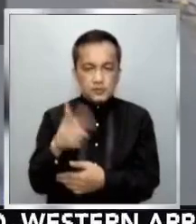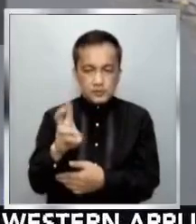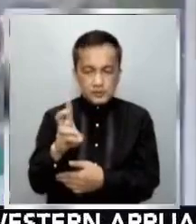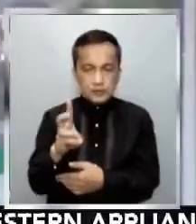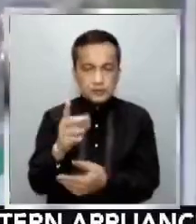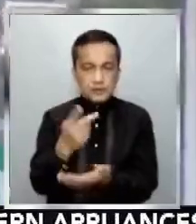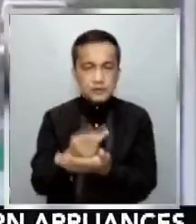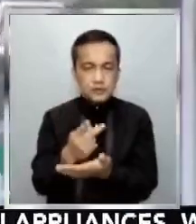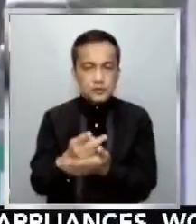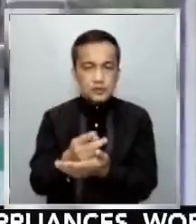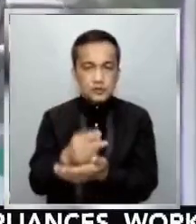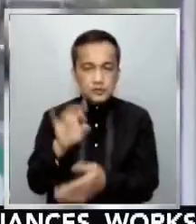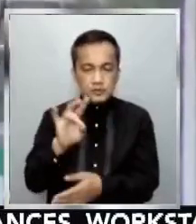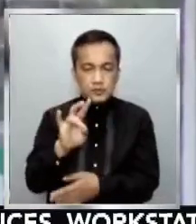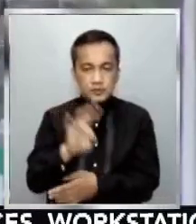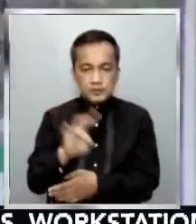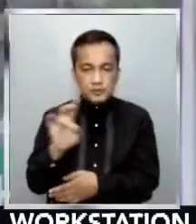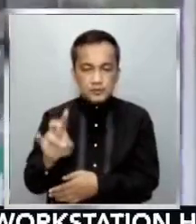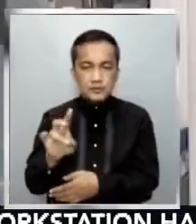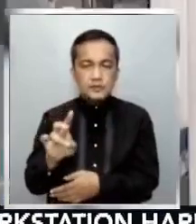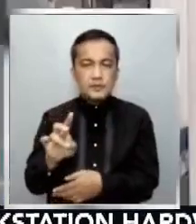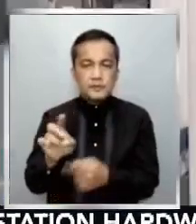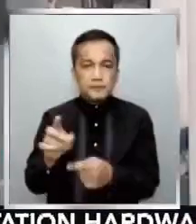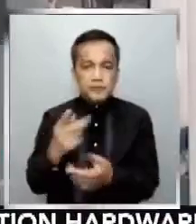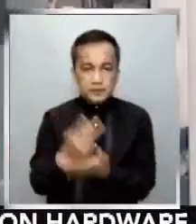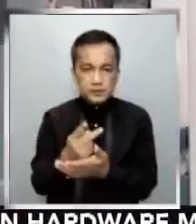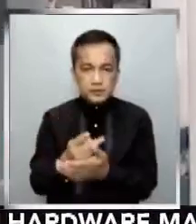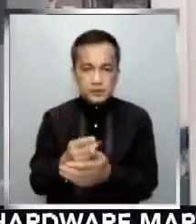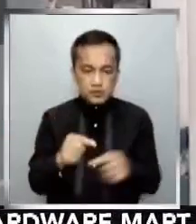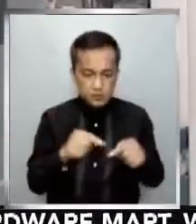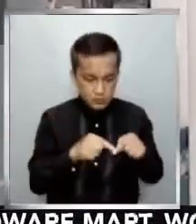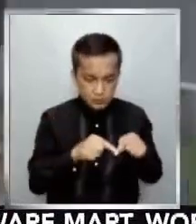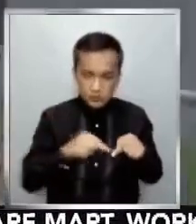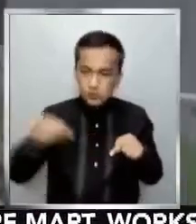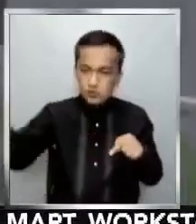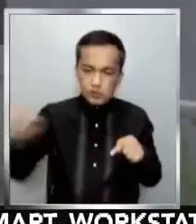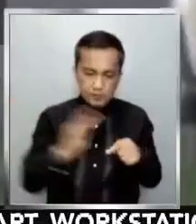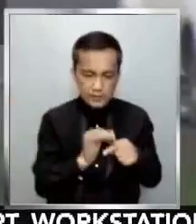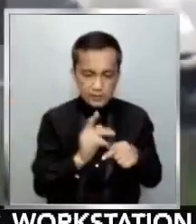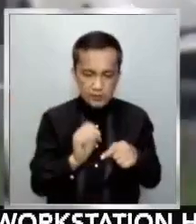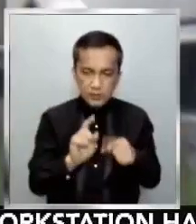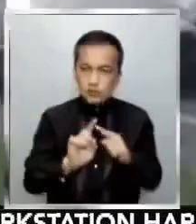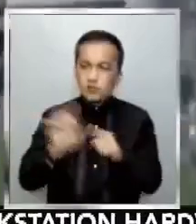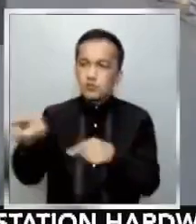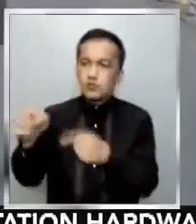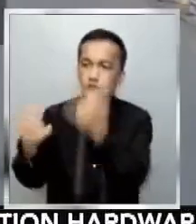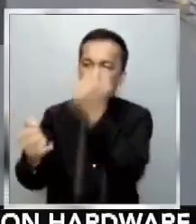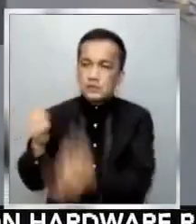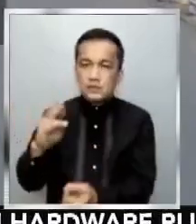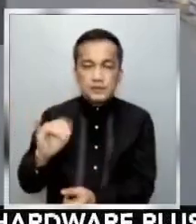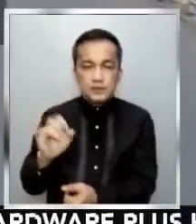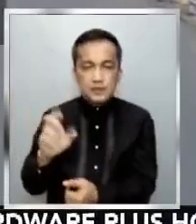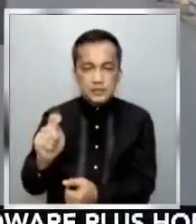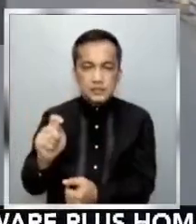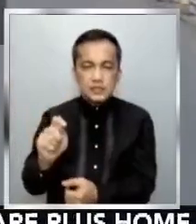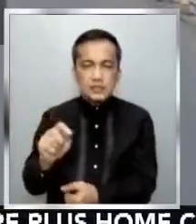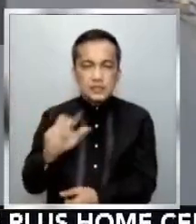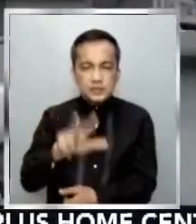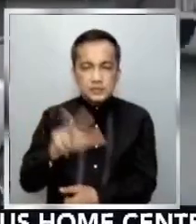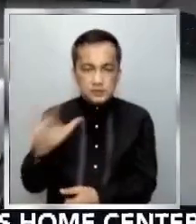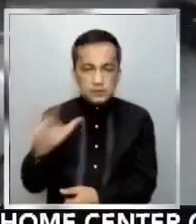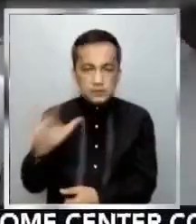piso. Kung dulo-dulo ang biyahe o mula Balintawak hanggang Mabalacat, 33 piso hanggang 78